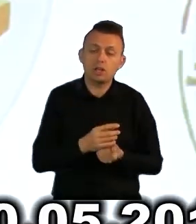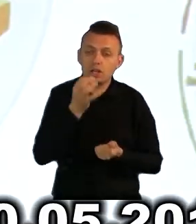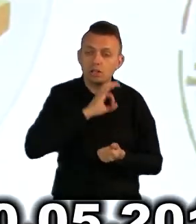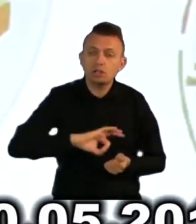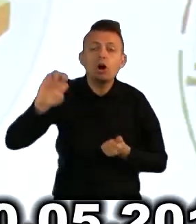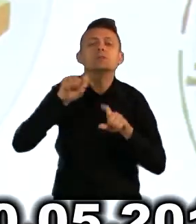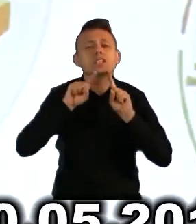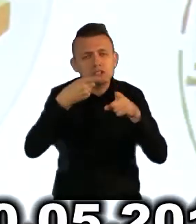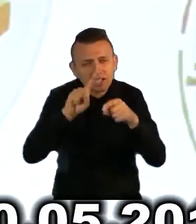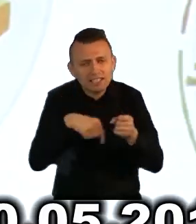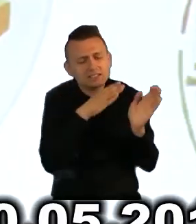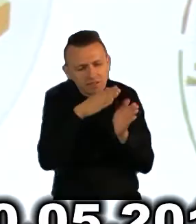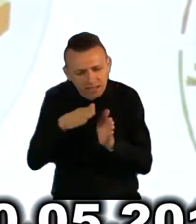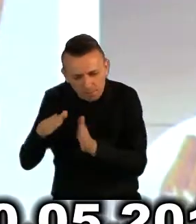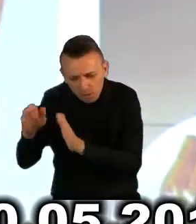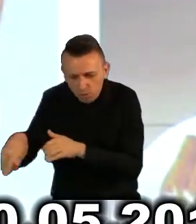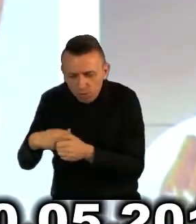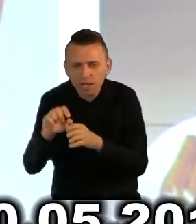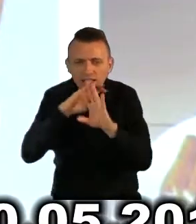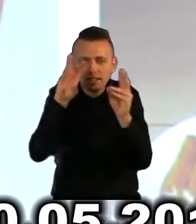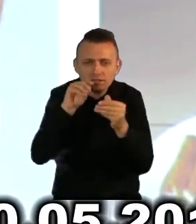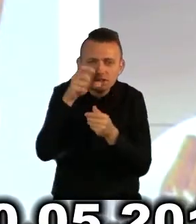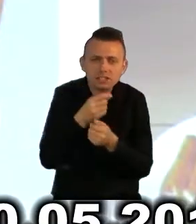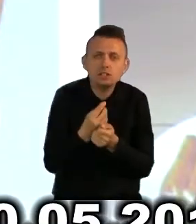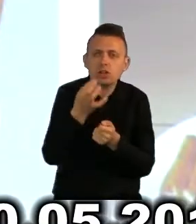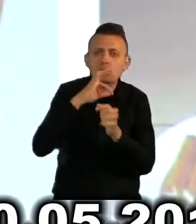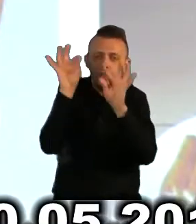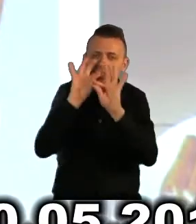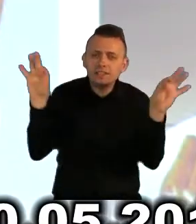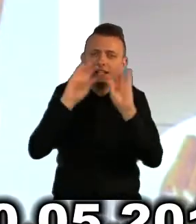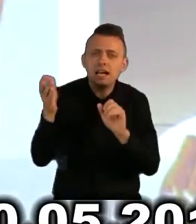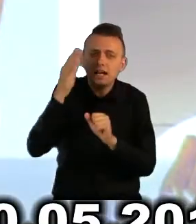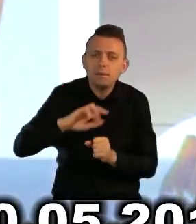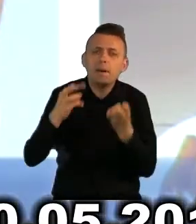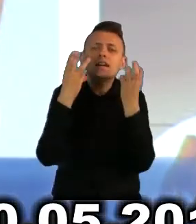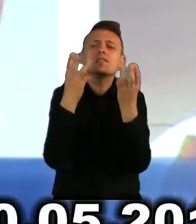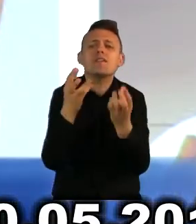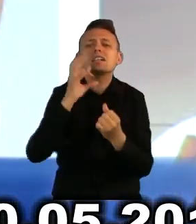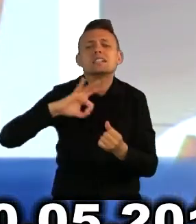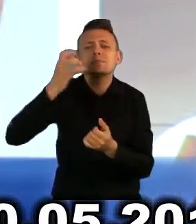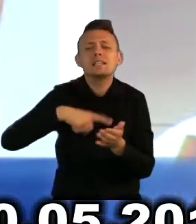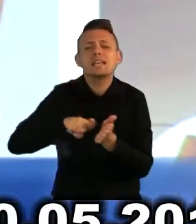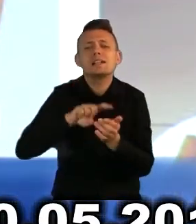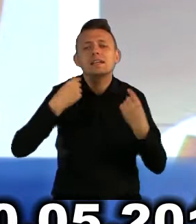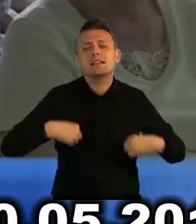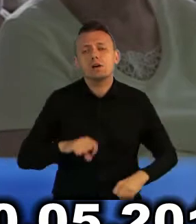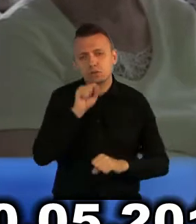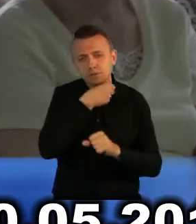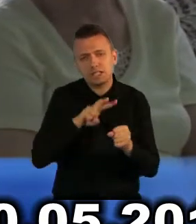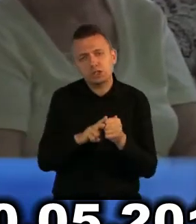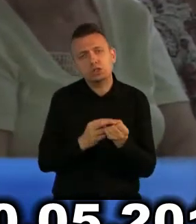Odpowiednio zbilansowana dieta jest ważna w sprawnym funkcjonowaniu ciała i umysłu. Szczególnie dotyczy to osób starszych, którzy z wiekiem zapadają na